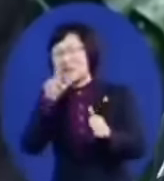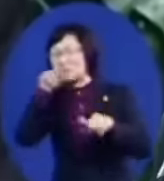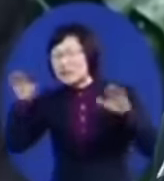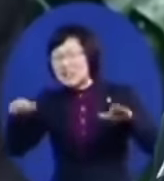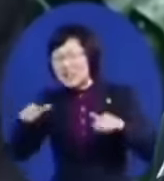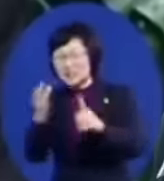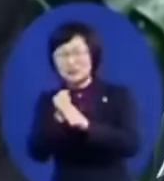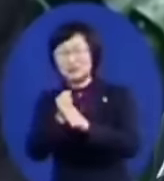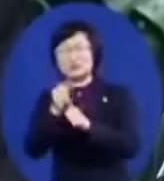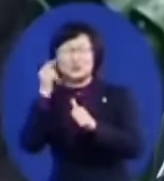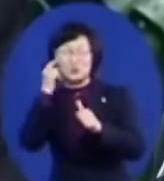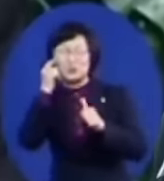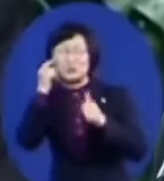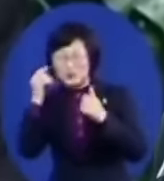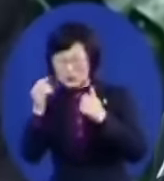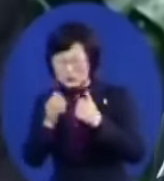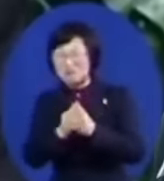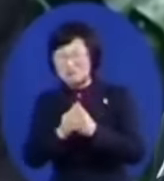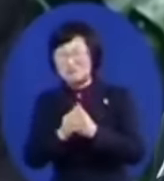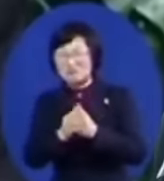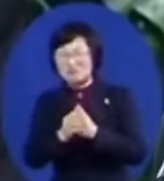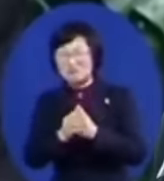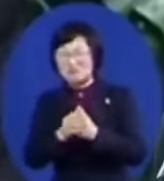것이다. 그런데